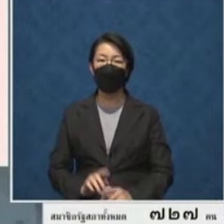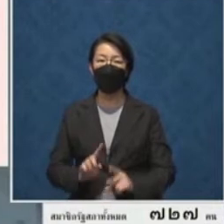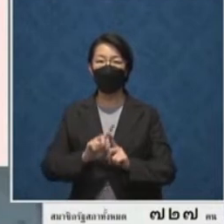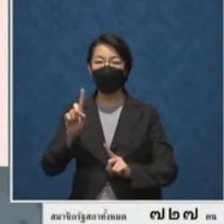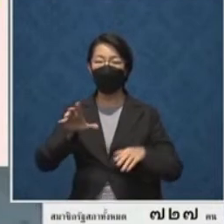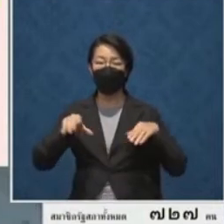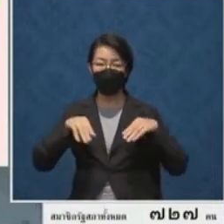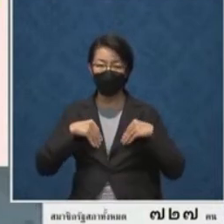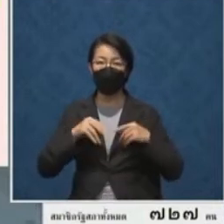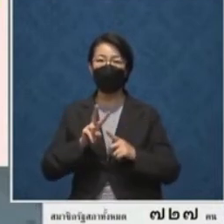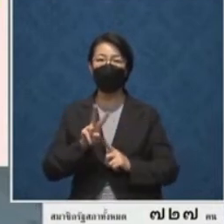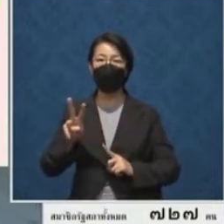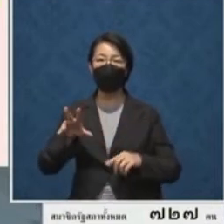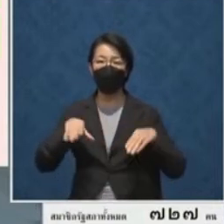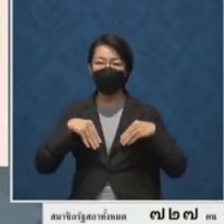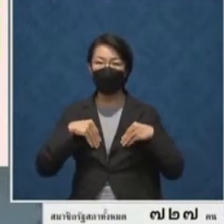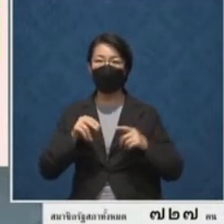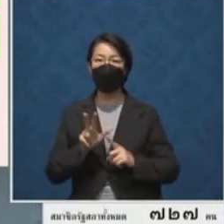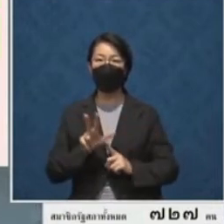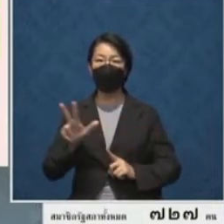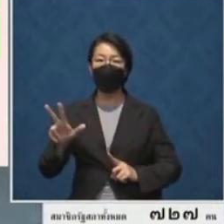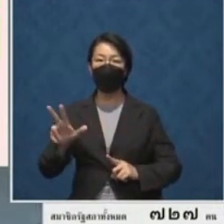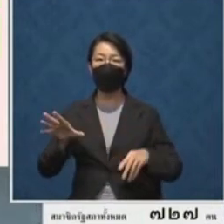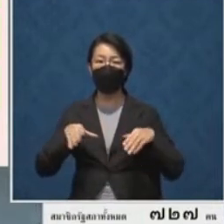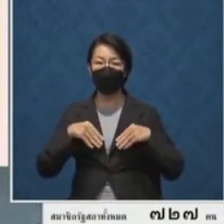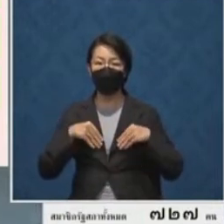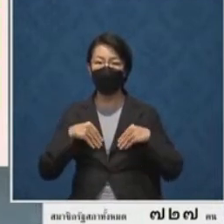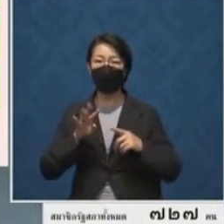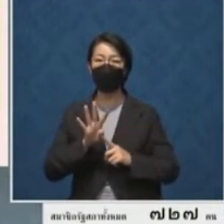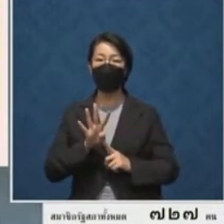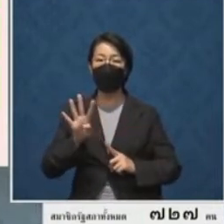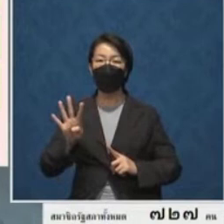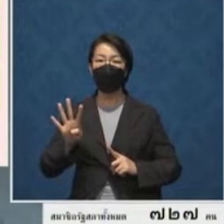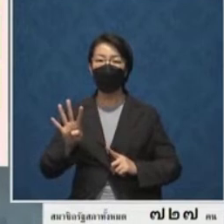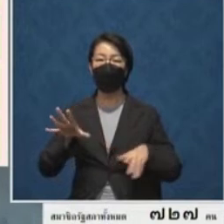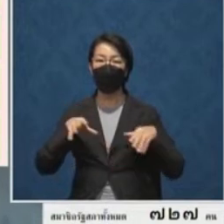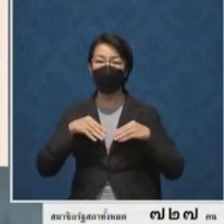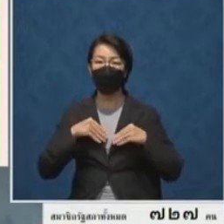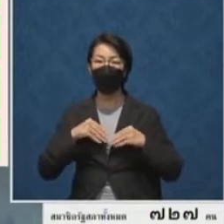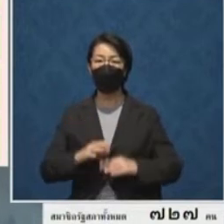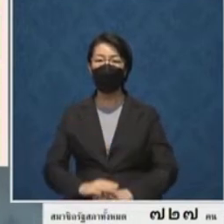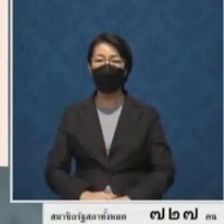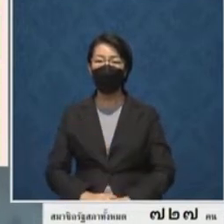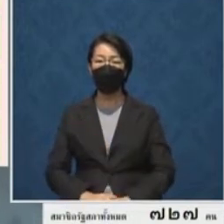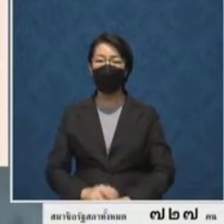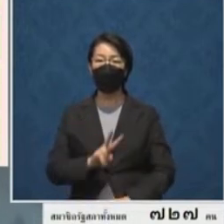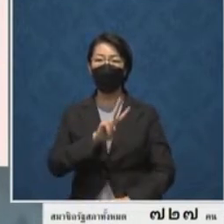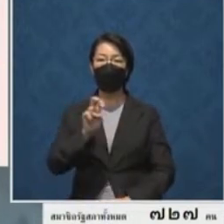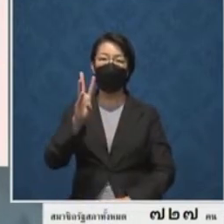รับหลักการ3รับหลักการและ4รับหลักการครับ 265นายบัญญัติบรรทัดฐ